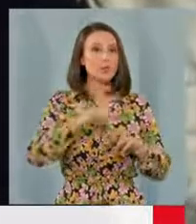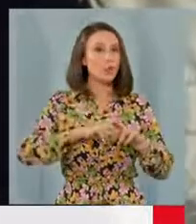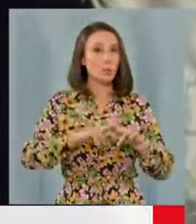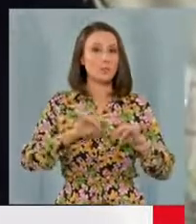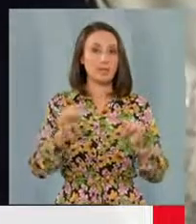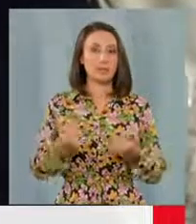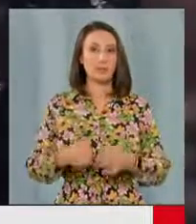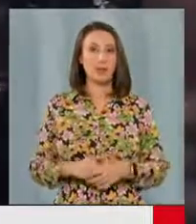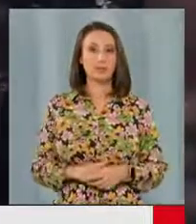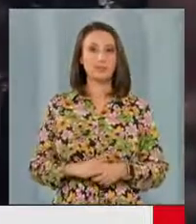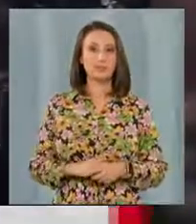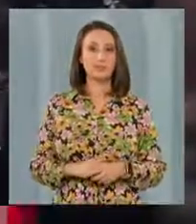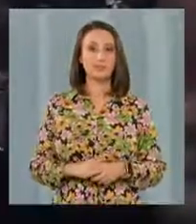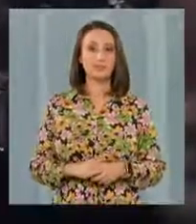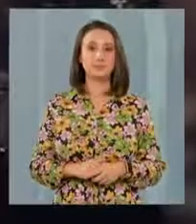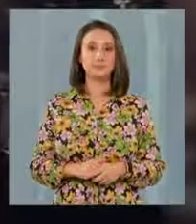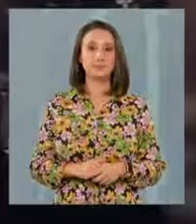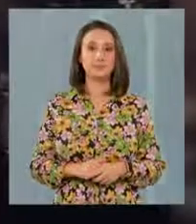căreia vor fi stabilite cauzele care au dus la izbucnirea incendiului